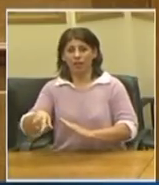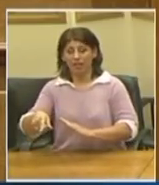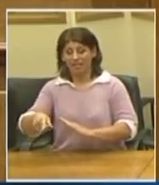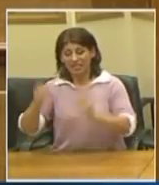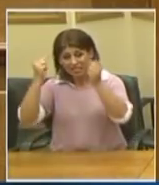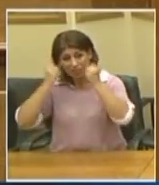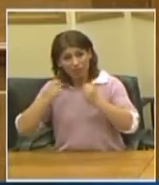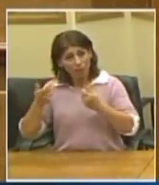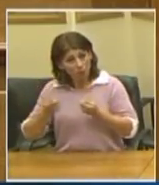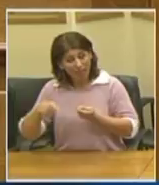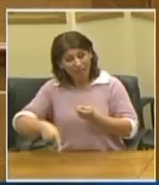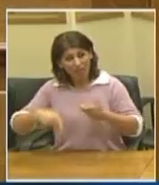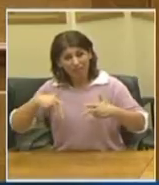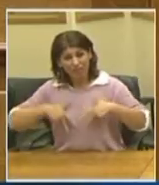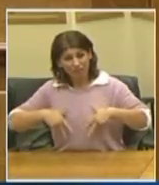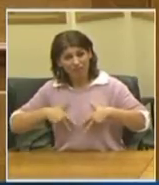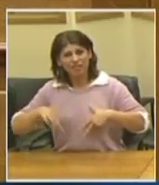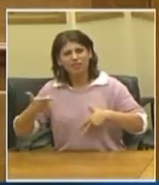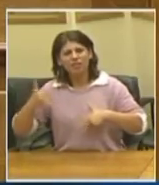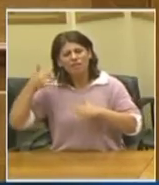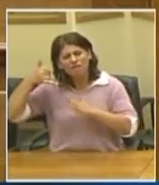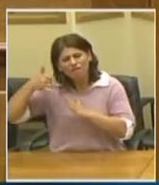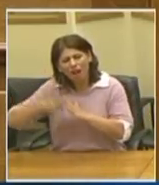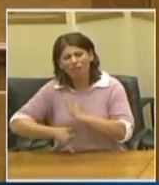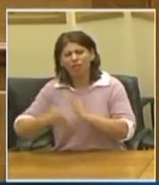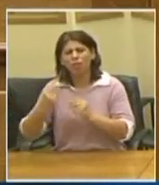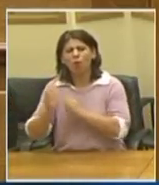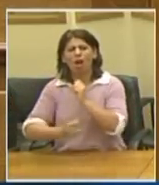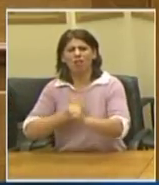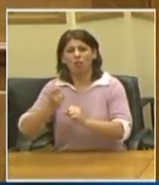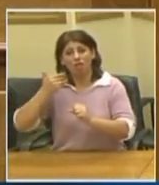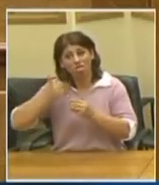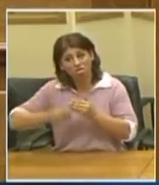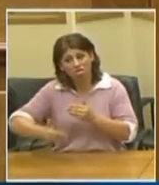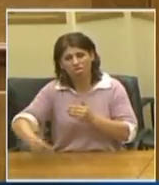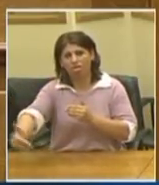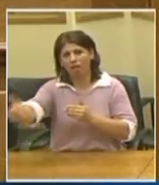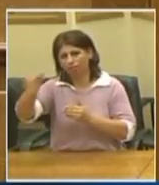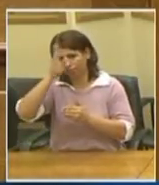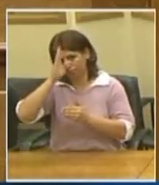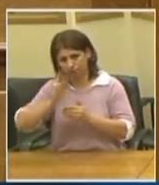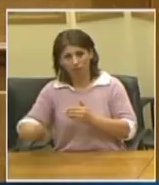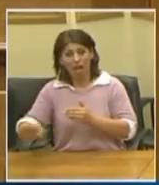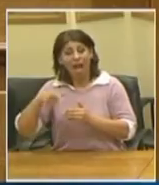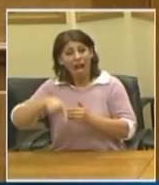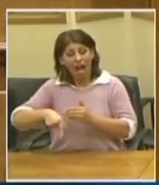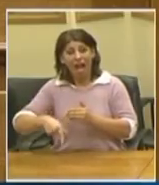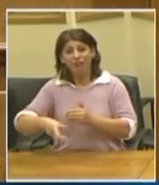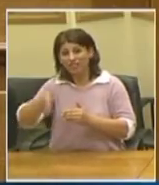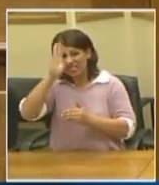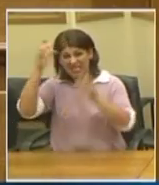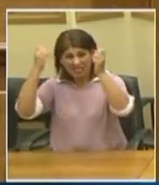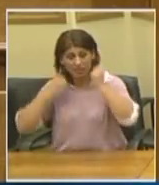προκαλέσει η κυβέρνηση αυτή είναι βαθιά και μακροχρόνια. Οι διαστάσεις τώρα της βλάβης λαμβάνουν και εθνική